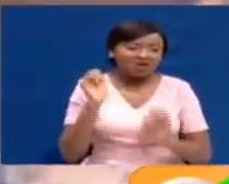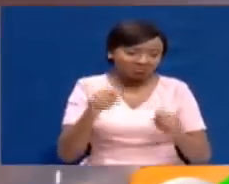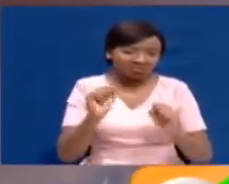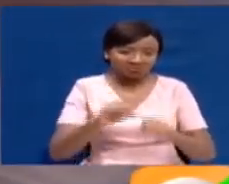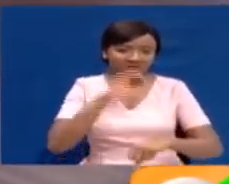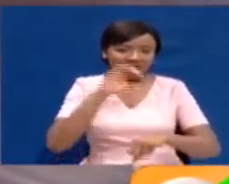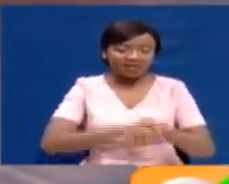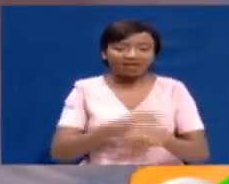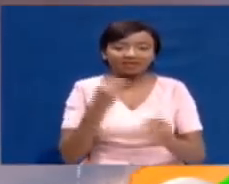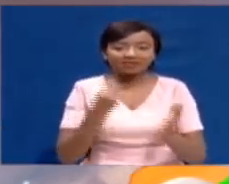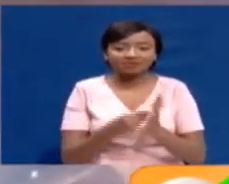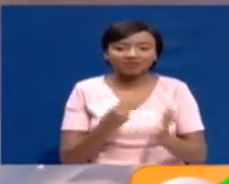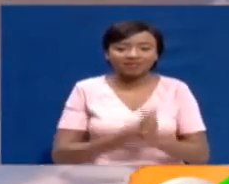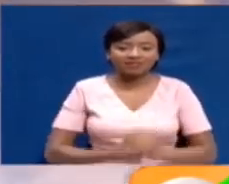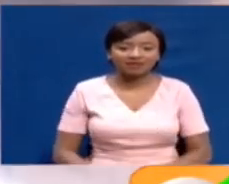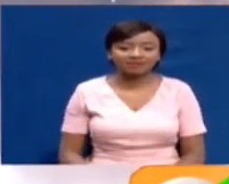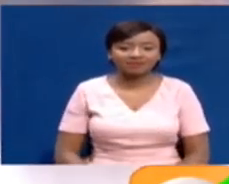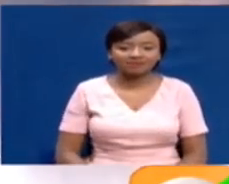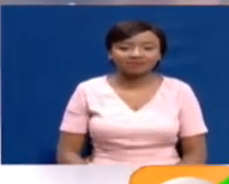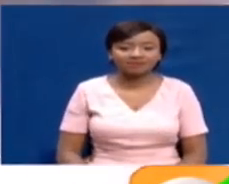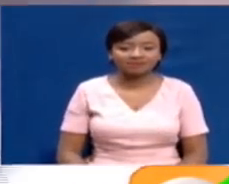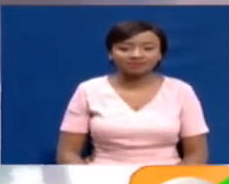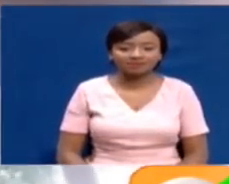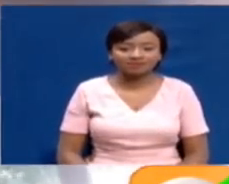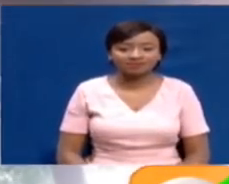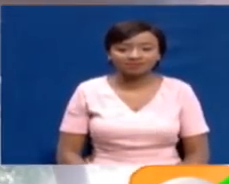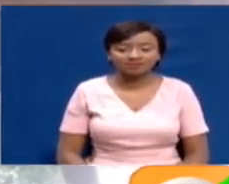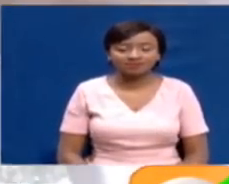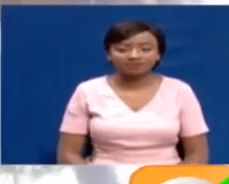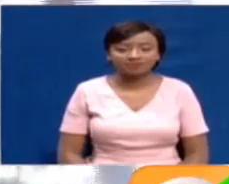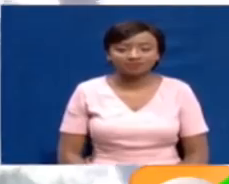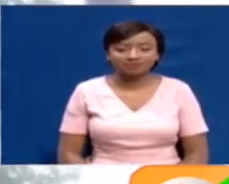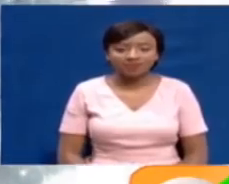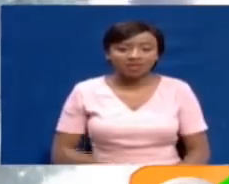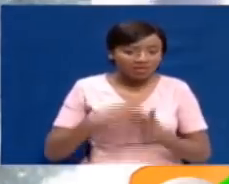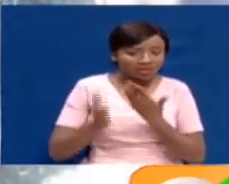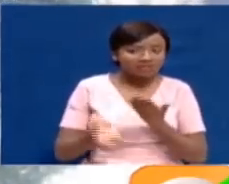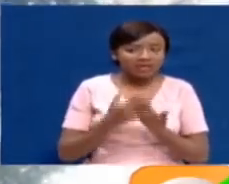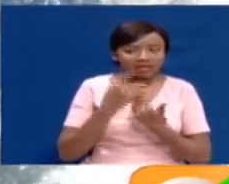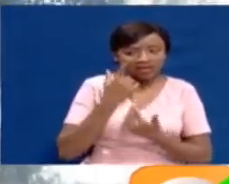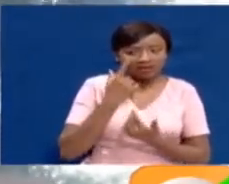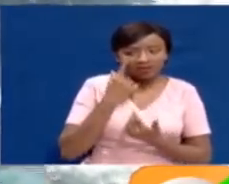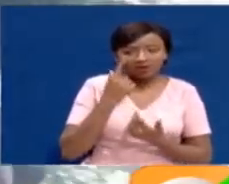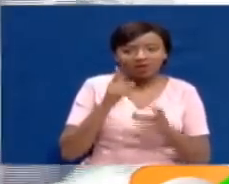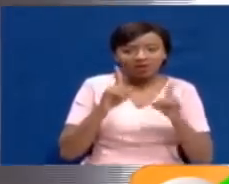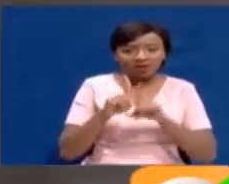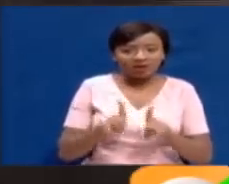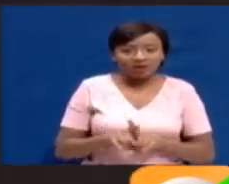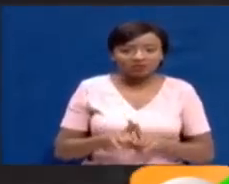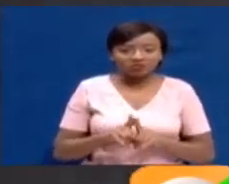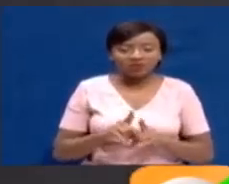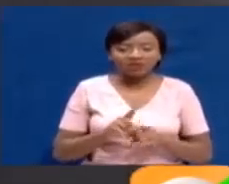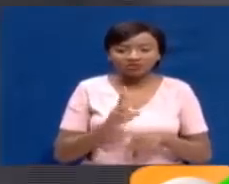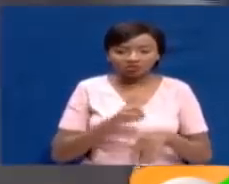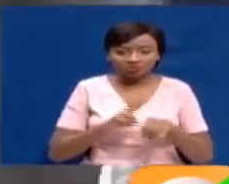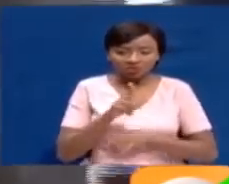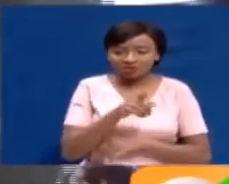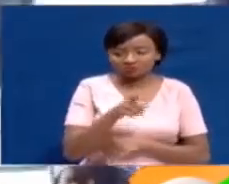kitu nione vile soko iko na nichukue hiyo nafasi pengine sababu watu wako kwa